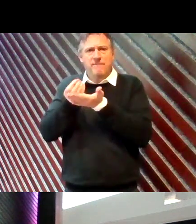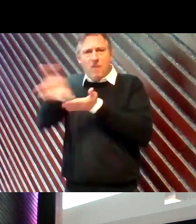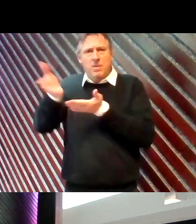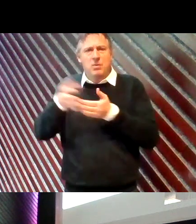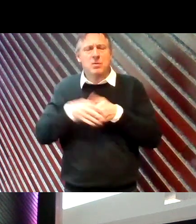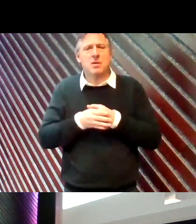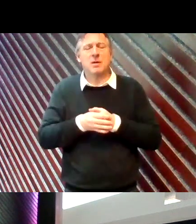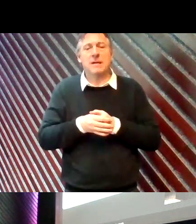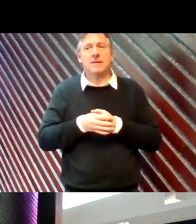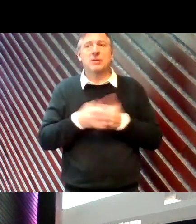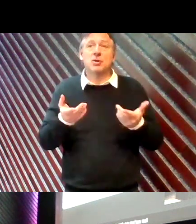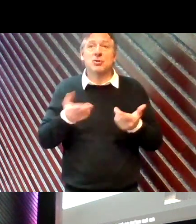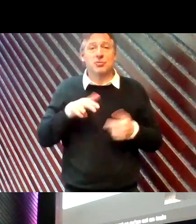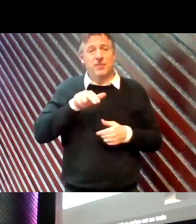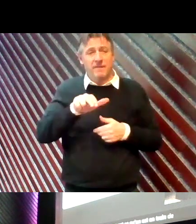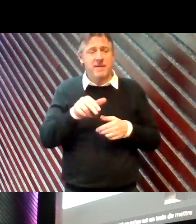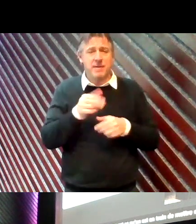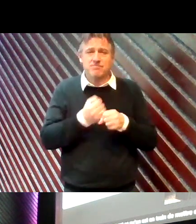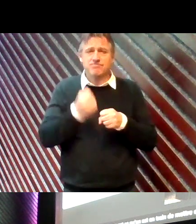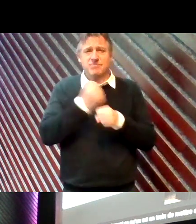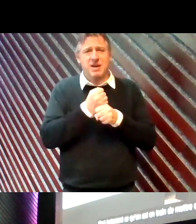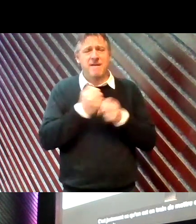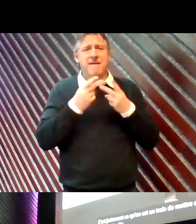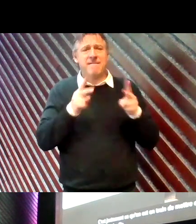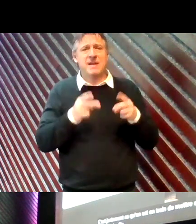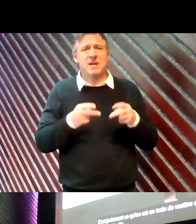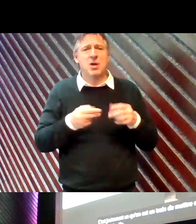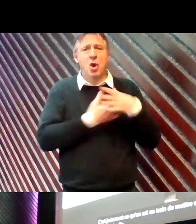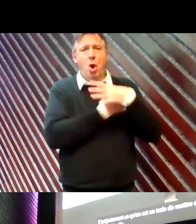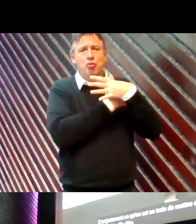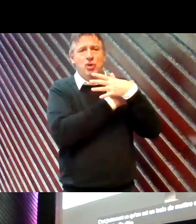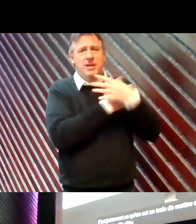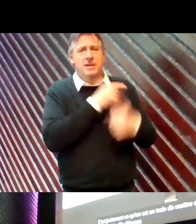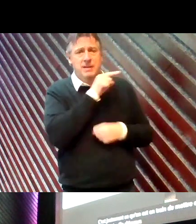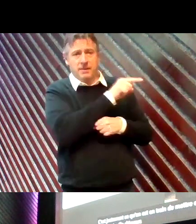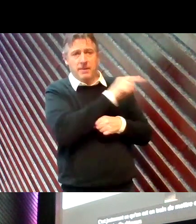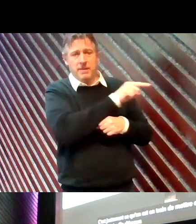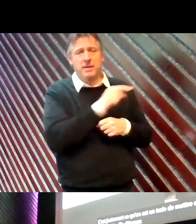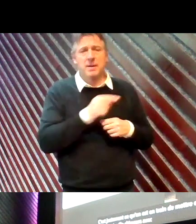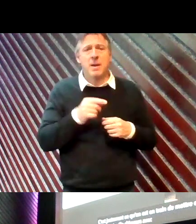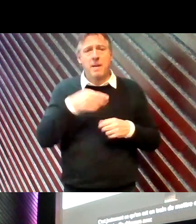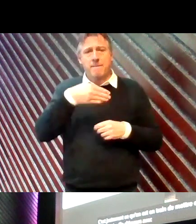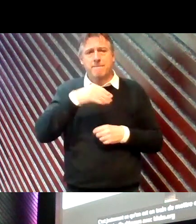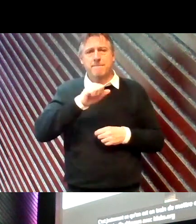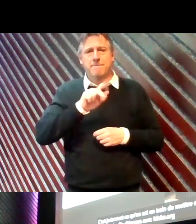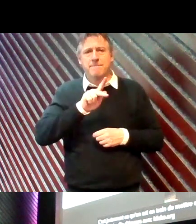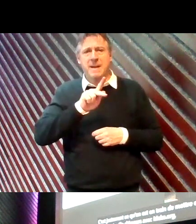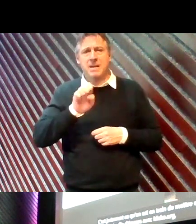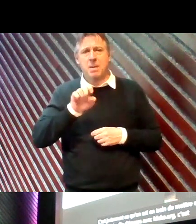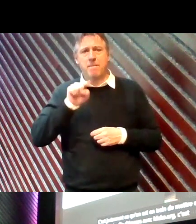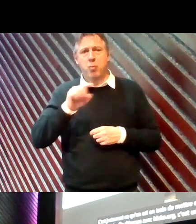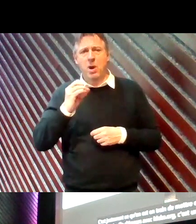en train de mettre en place sur la ville d'Angers avec Mec.org donc une super initiative et on